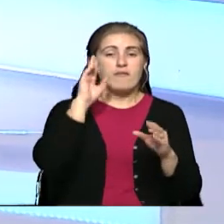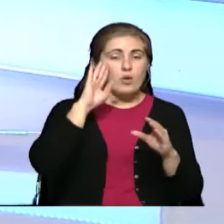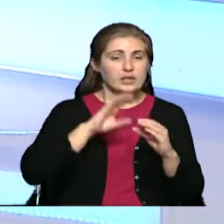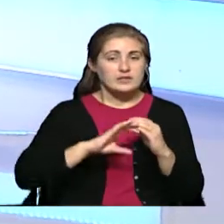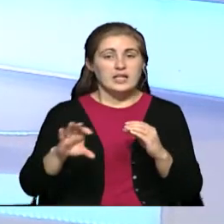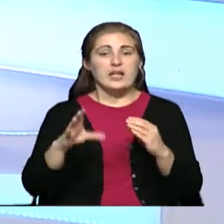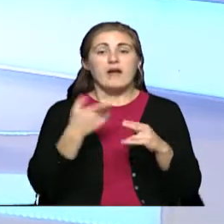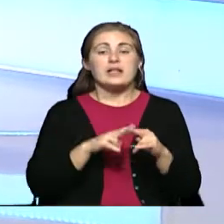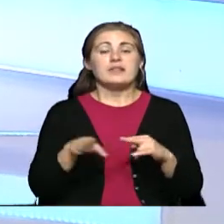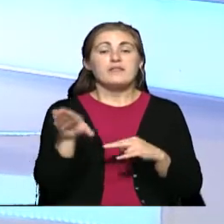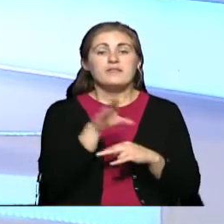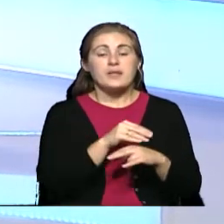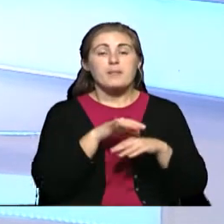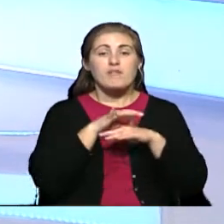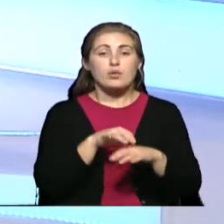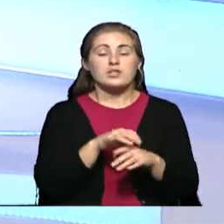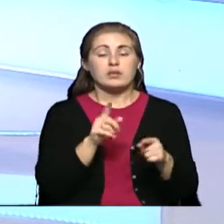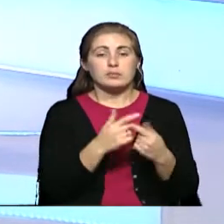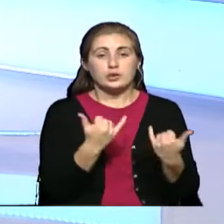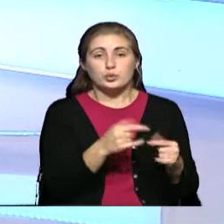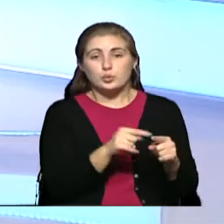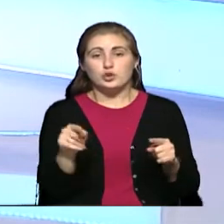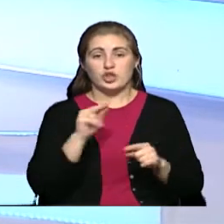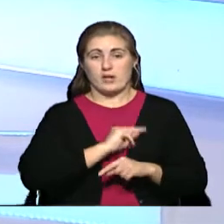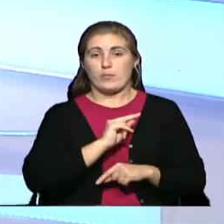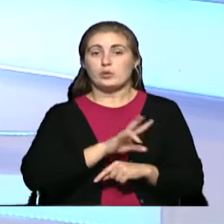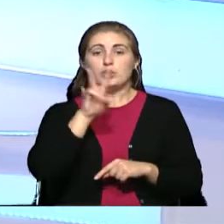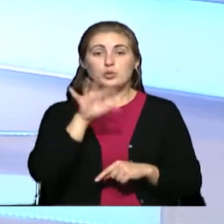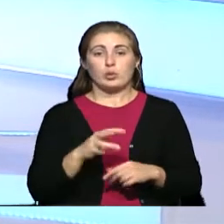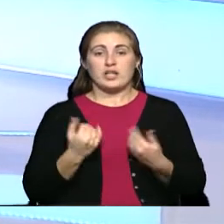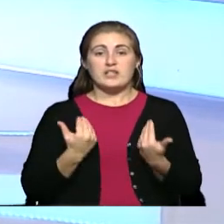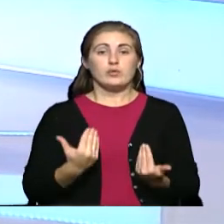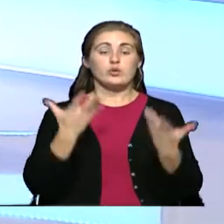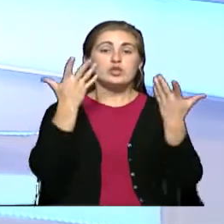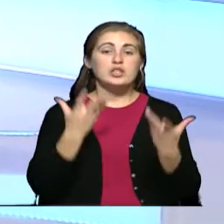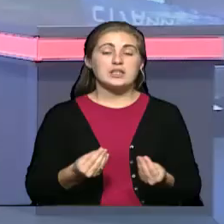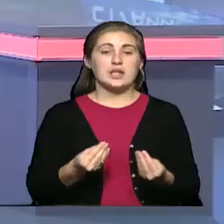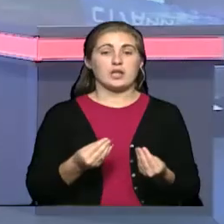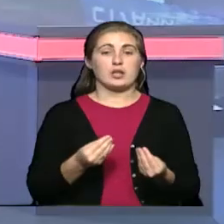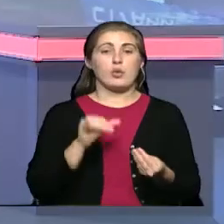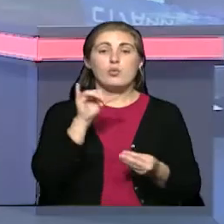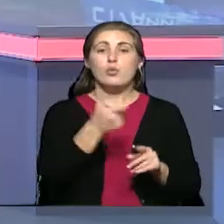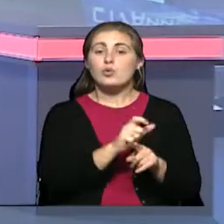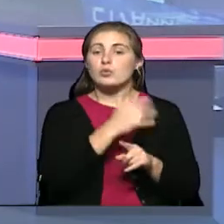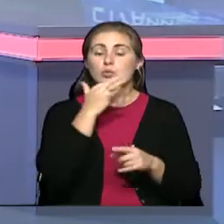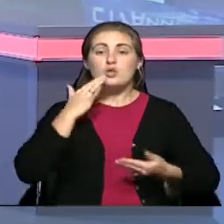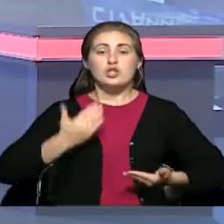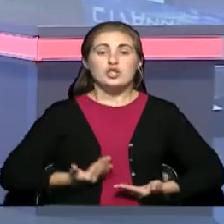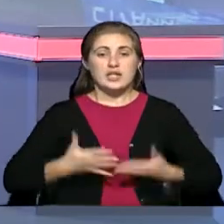работы абсолютно проводятся разный. Текущие работы. Да. Но на сегодняшний день у очень многих жителей